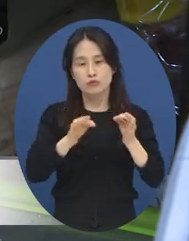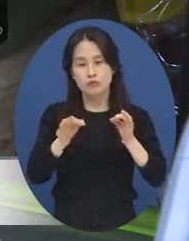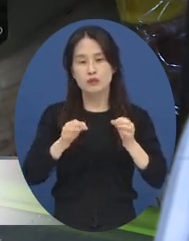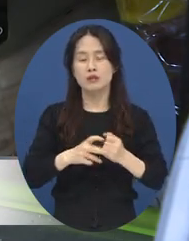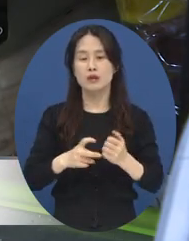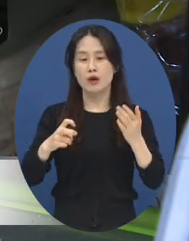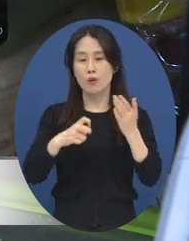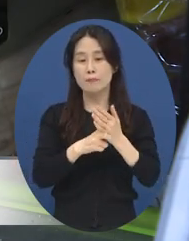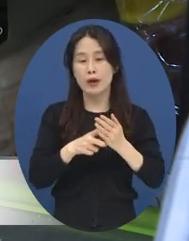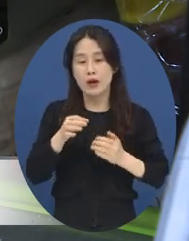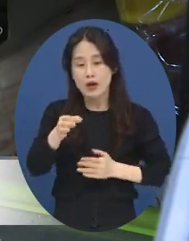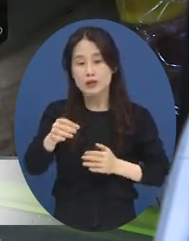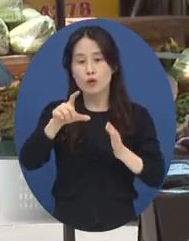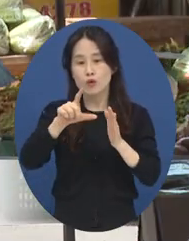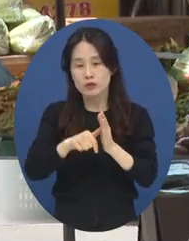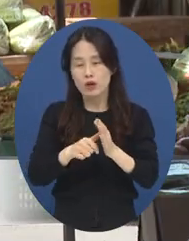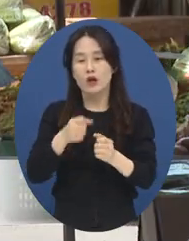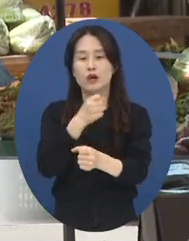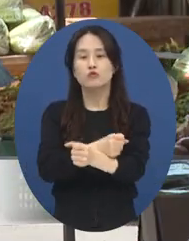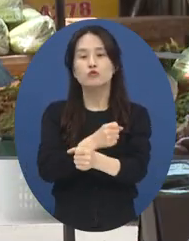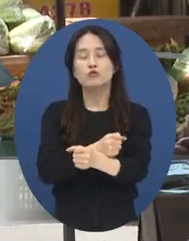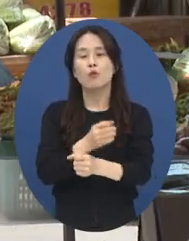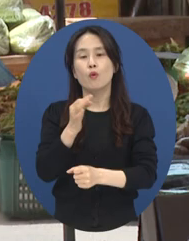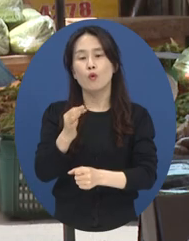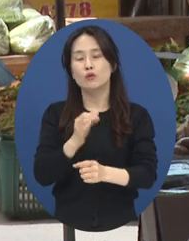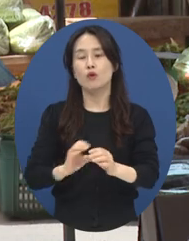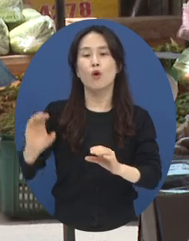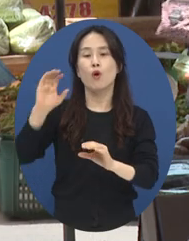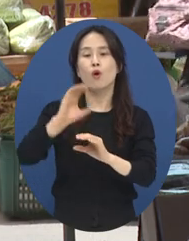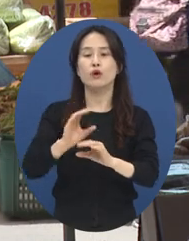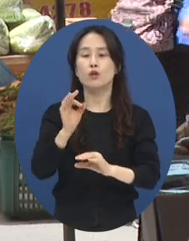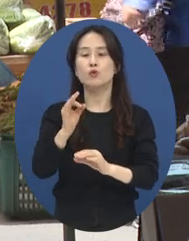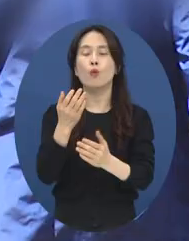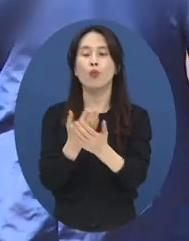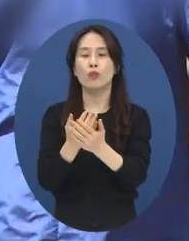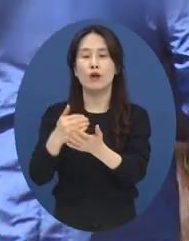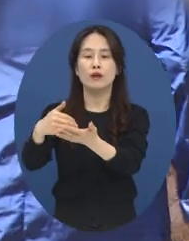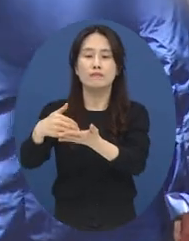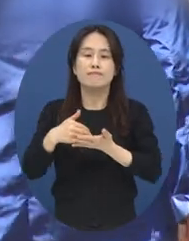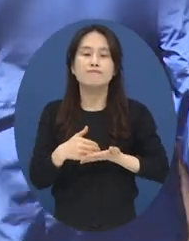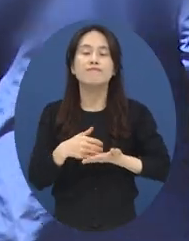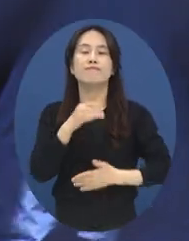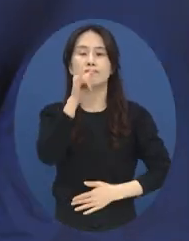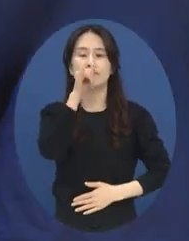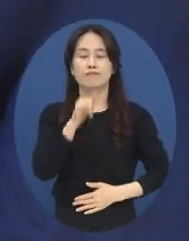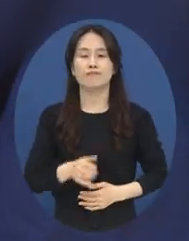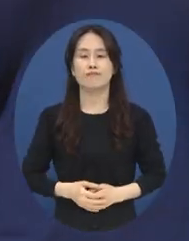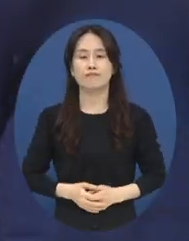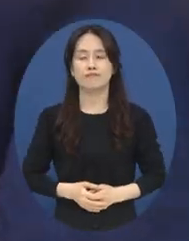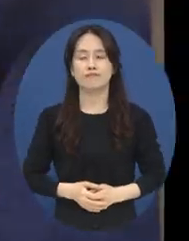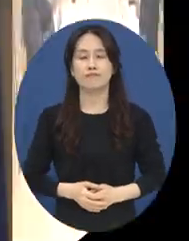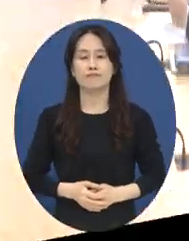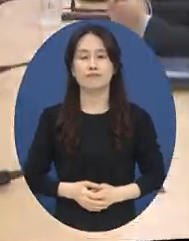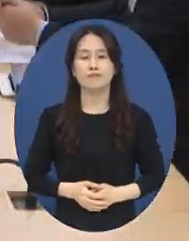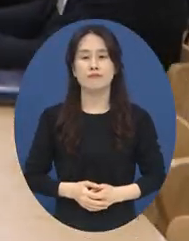손님이 지역화폐로 결제할 때 수수료 명목이나 물건값으로 돈을 더 요구한 사례가